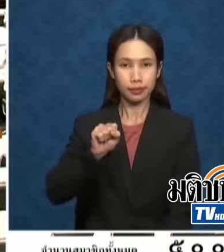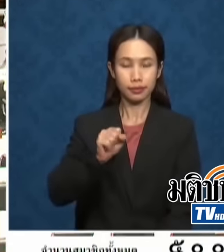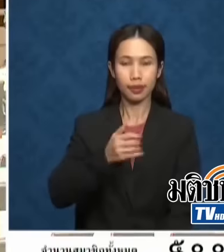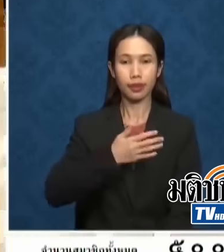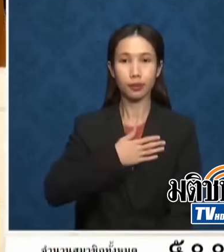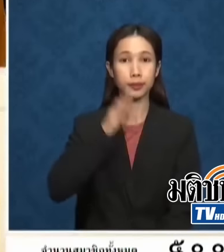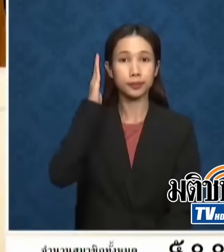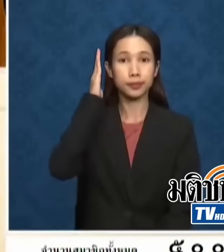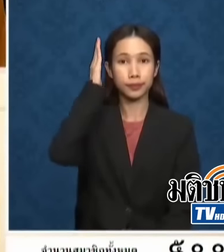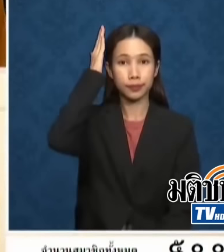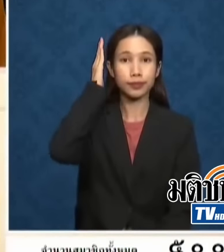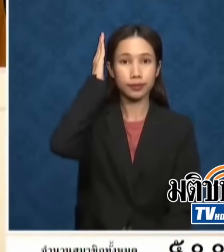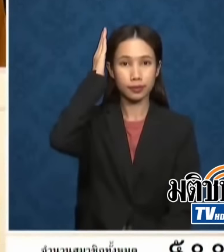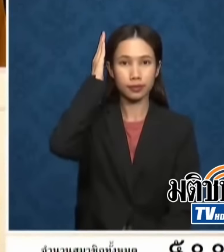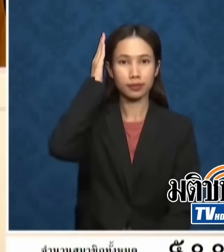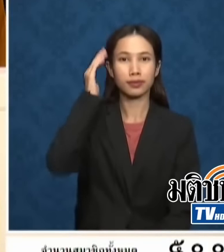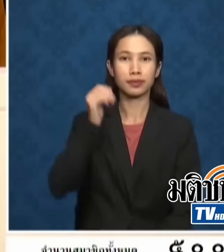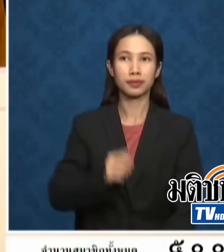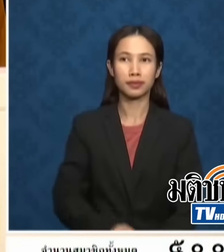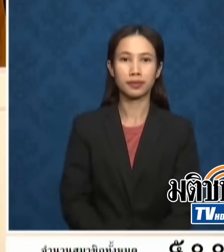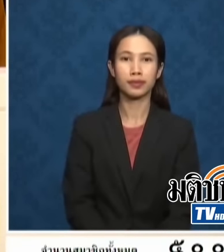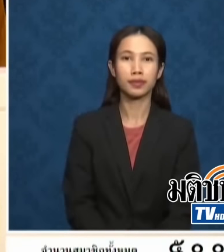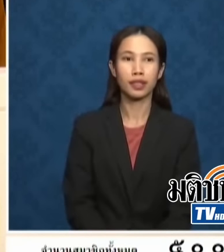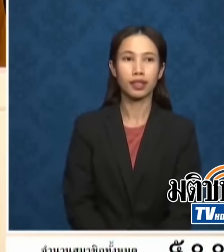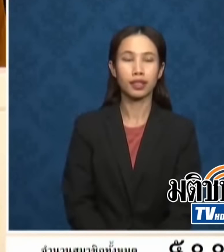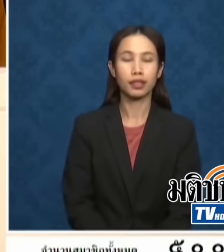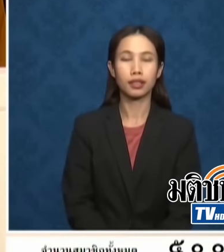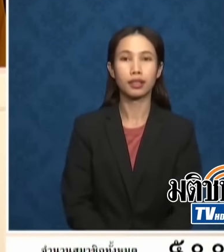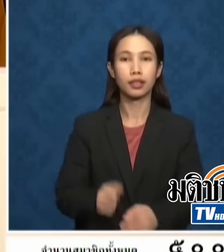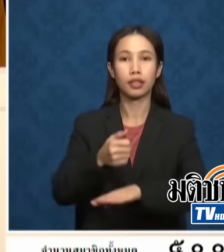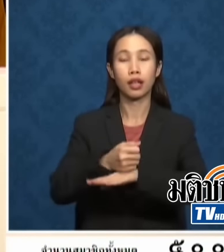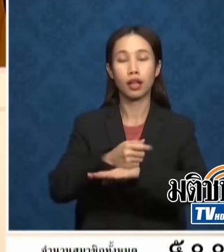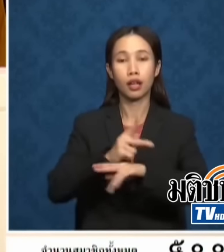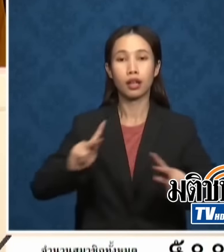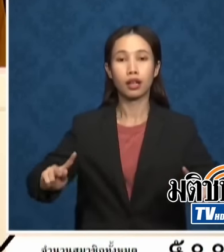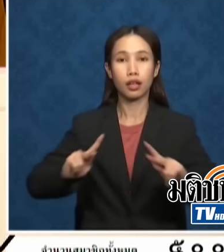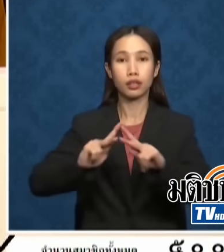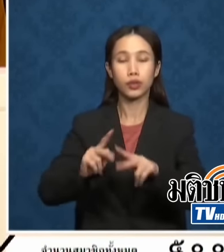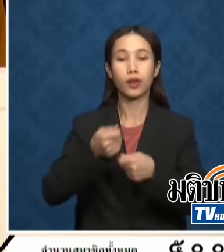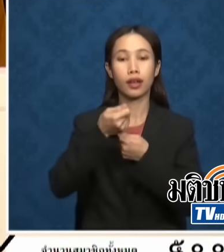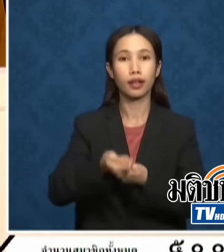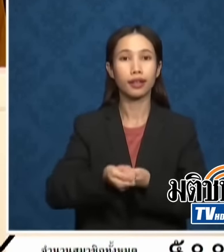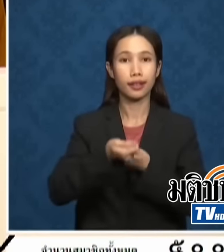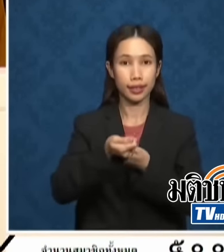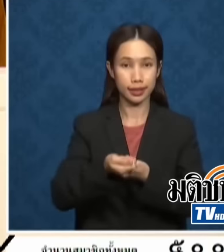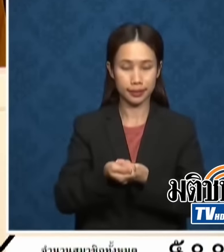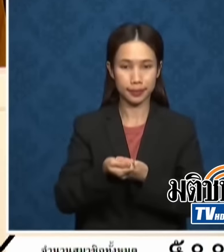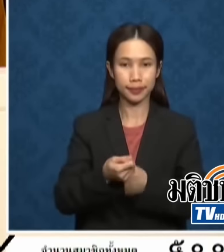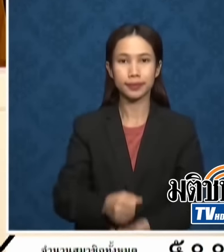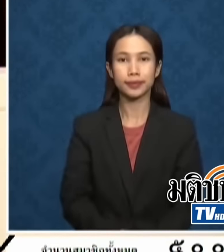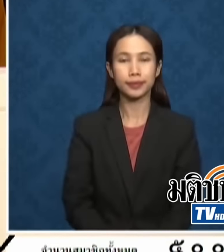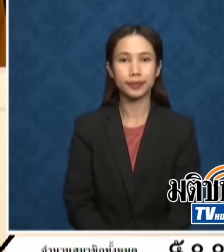ระผมร้อยเอกธรรมนัสพรหมเผ่ารัฐมนตรีว่าการกระทรวงเกษตรและสหกร